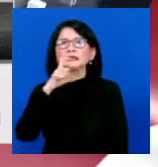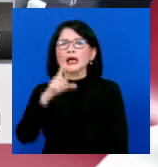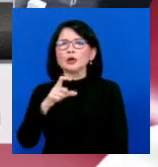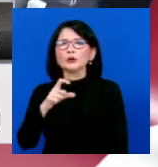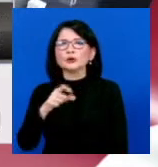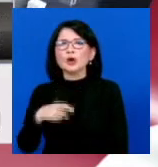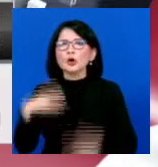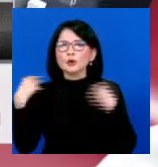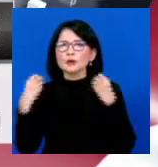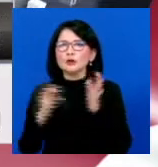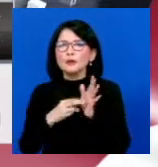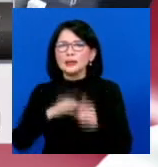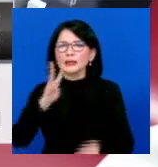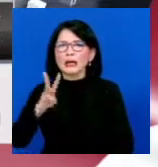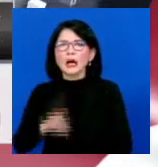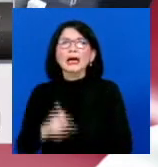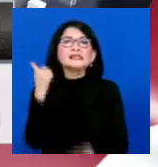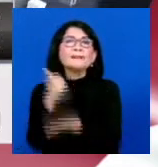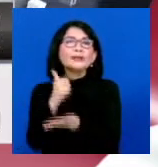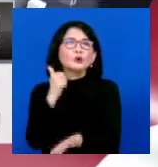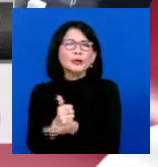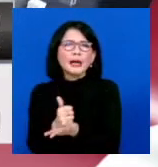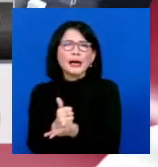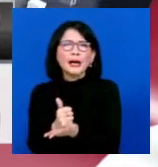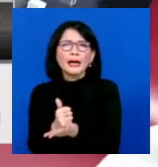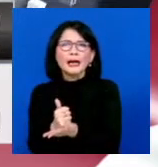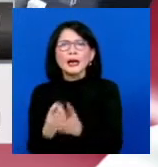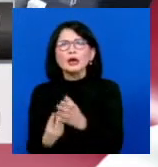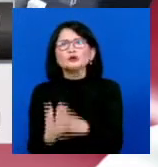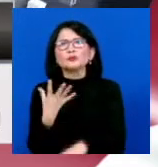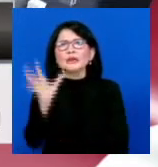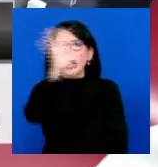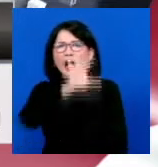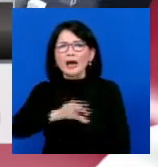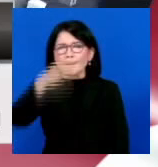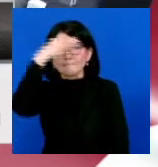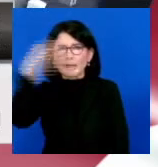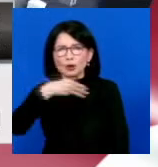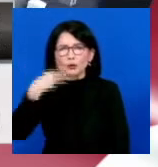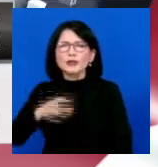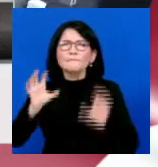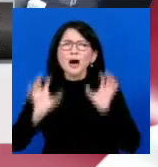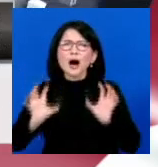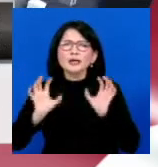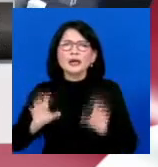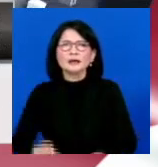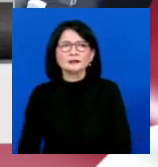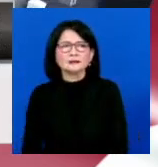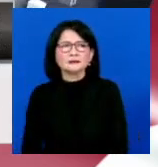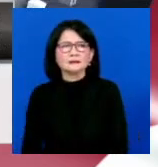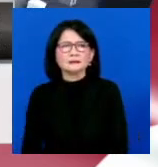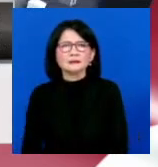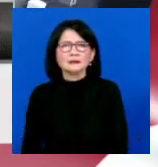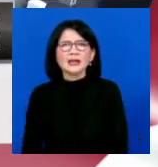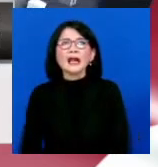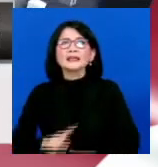nomor 3 bahwa sesungguhnya sumber daya alam di Maluku ini cukup berlimpah Satu hal yang sering terjadi